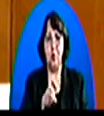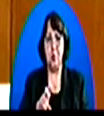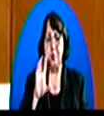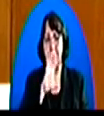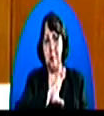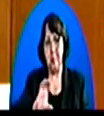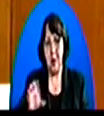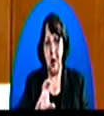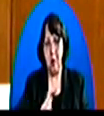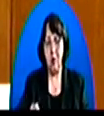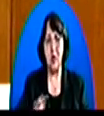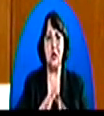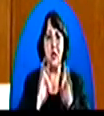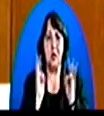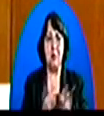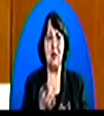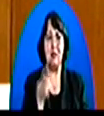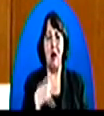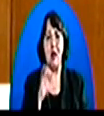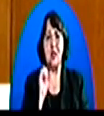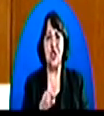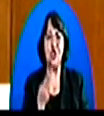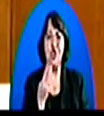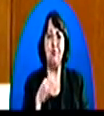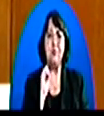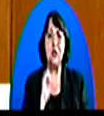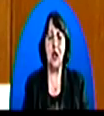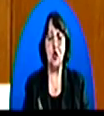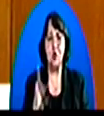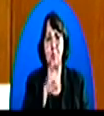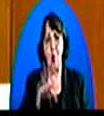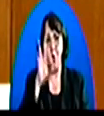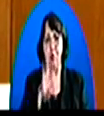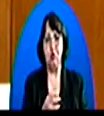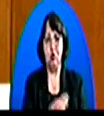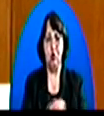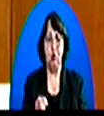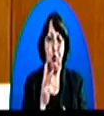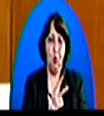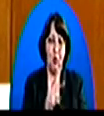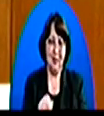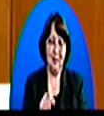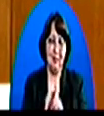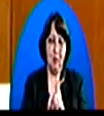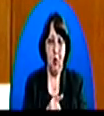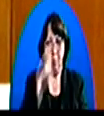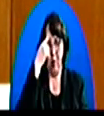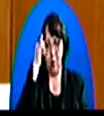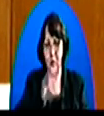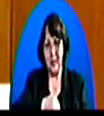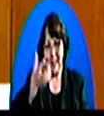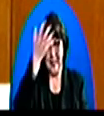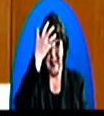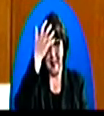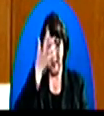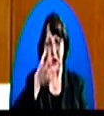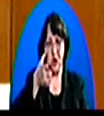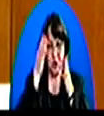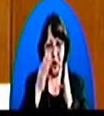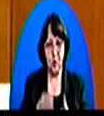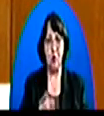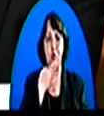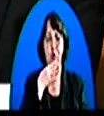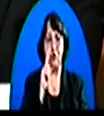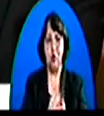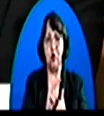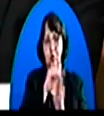байгууллагуудыг нийгмийн даатгал шимтгэлээс бүрэн одоо чөлөөлөх хууль. За үүнийг одоо бас хэрэгжүүлэх боломжтой Монгол Улсын засгийн газрын тогтоолоор батлагдсан